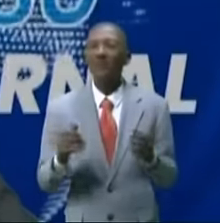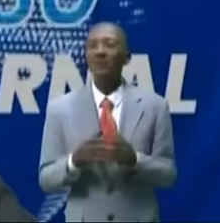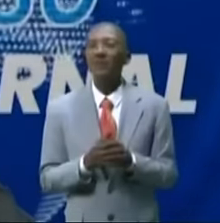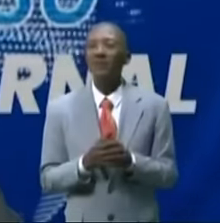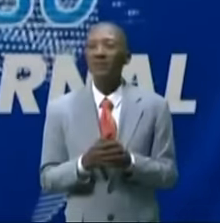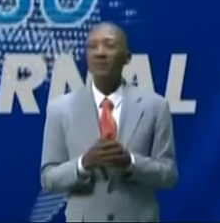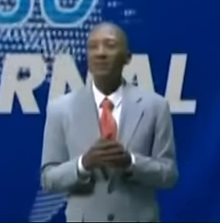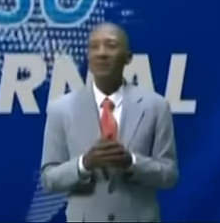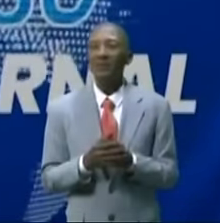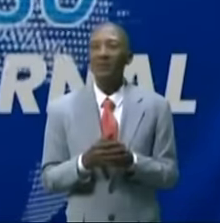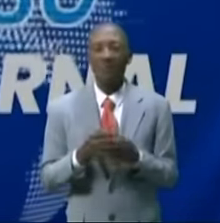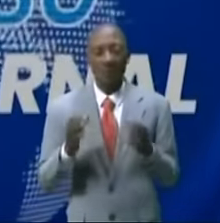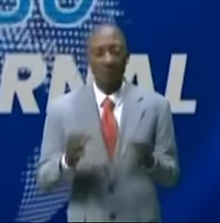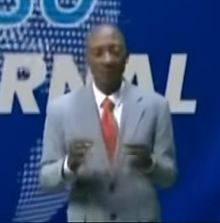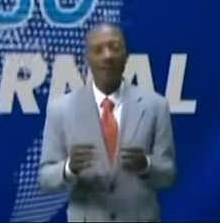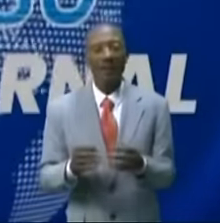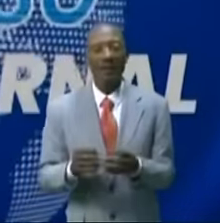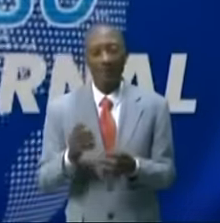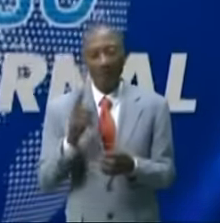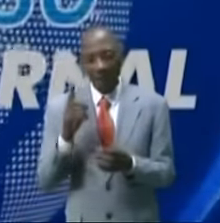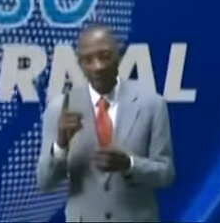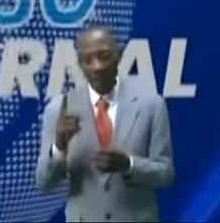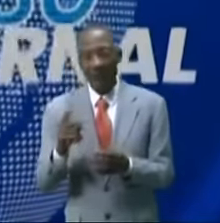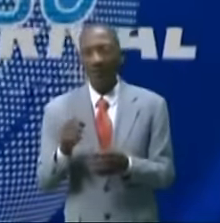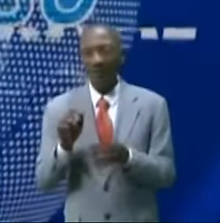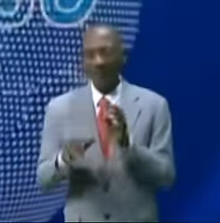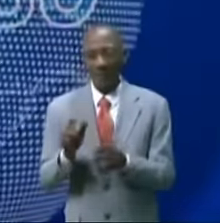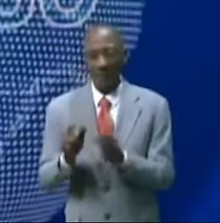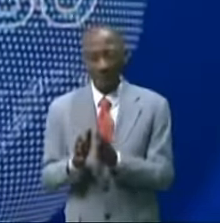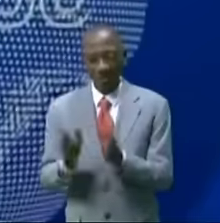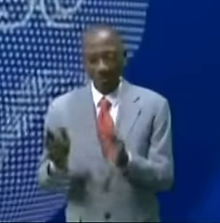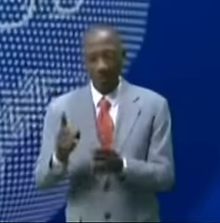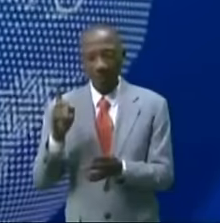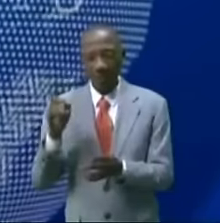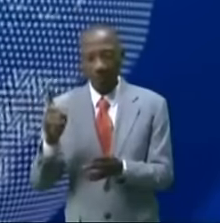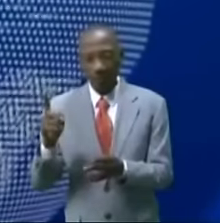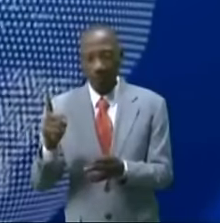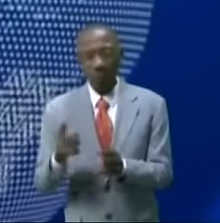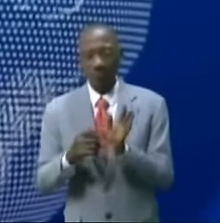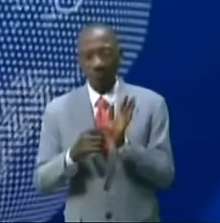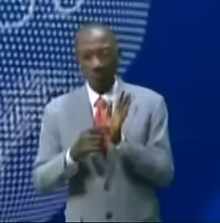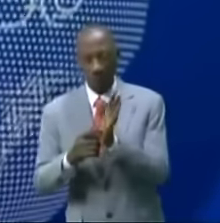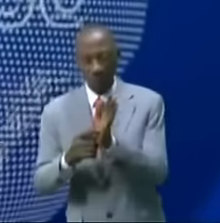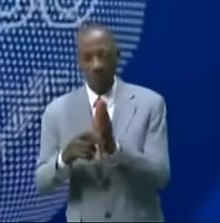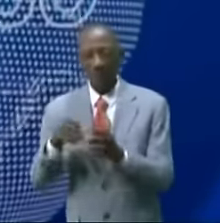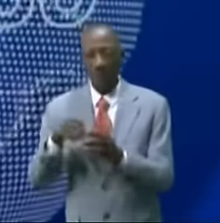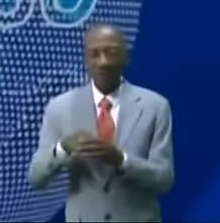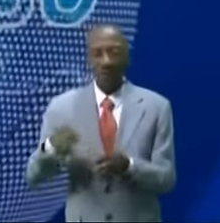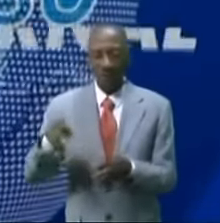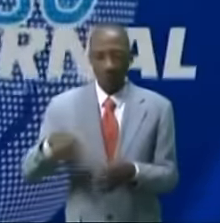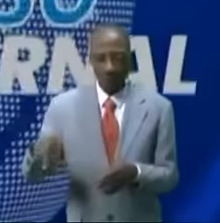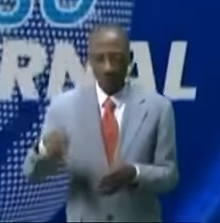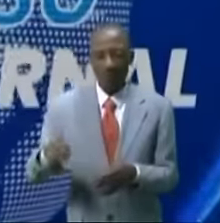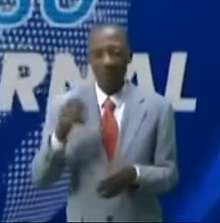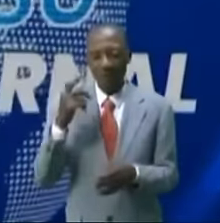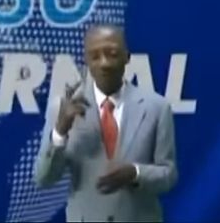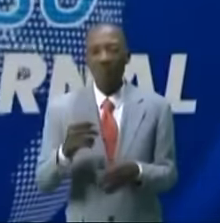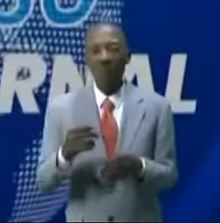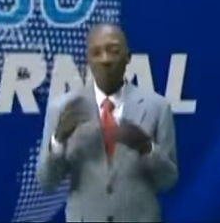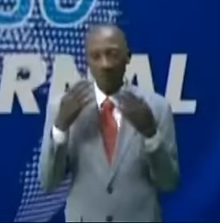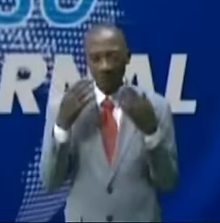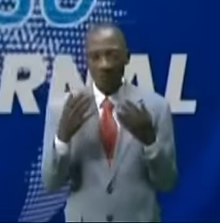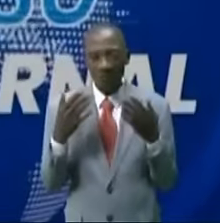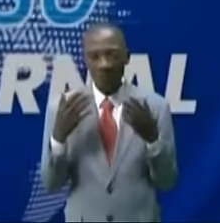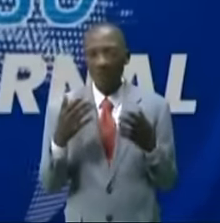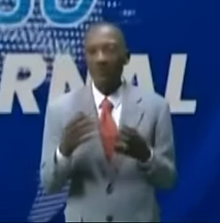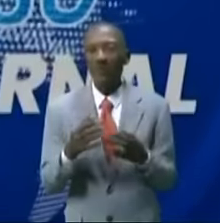nouveau secrétaire général a été présenté hier aux militantes et militants de cette formation politique. Ce nouveau patron du PALU a appelé à